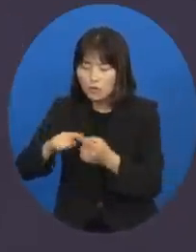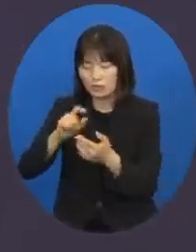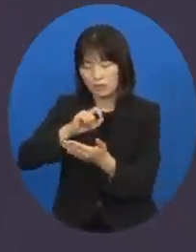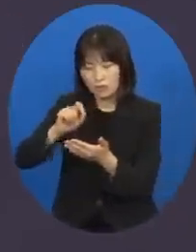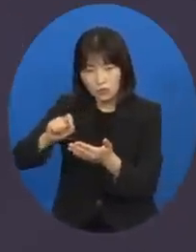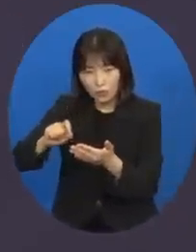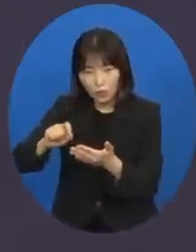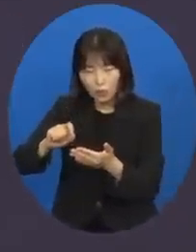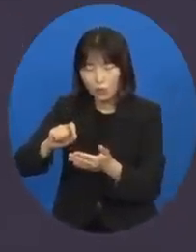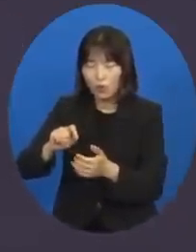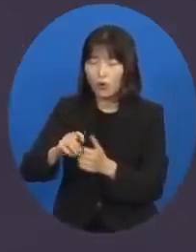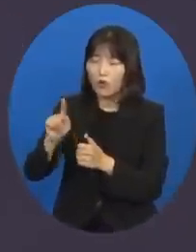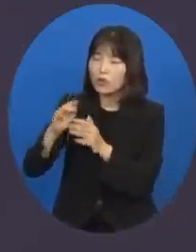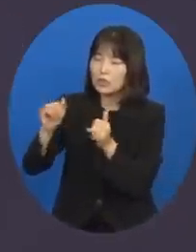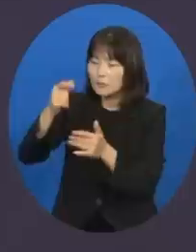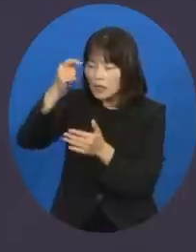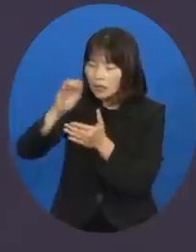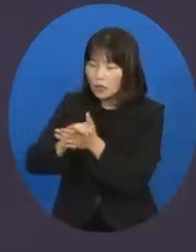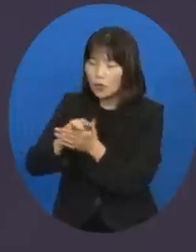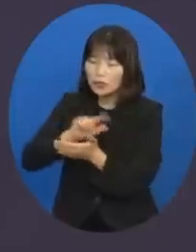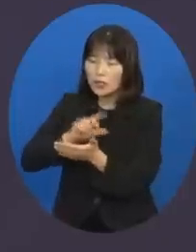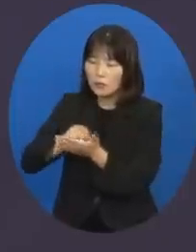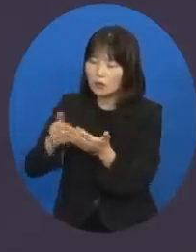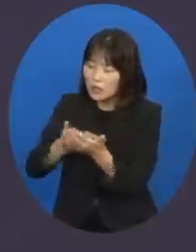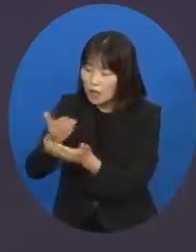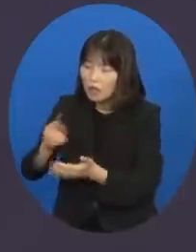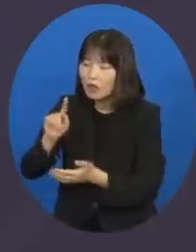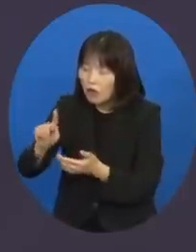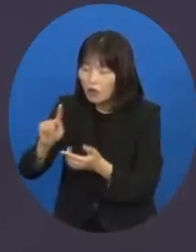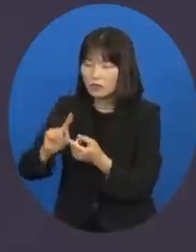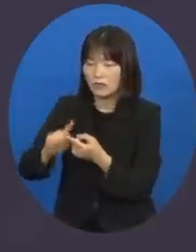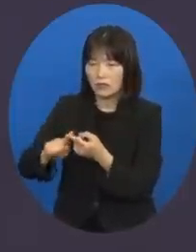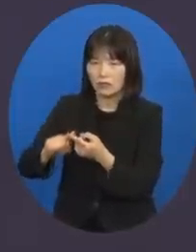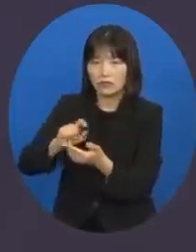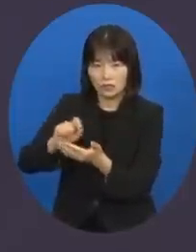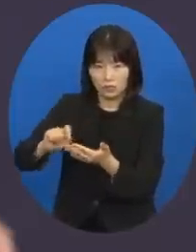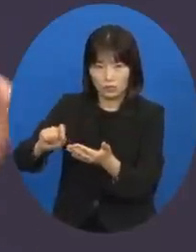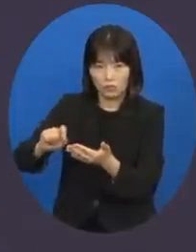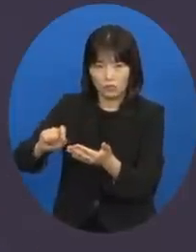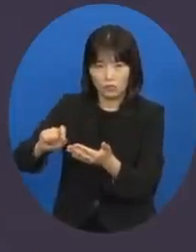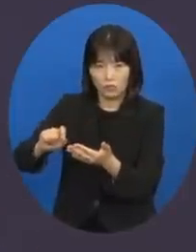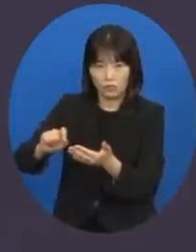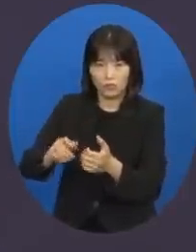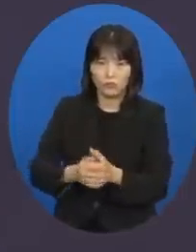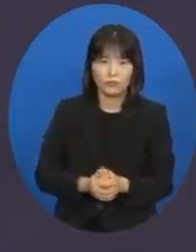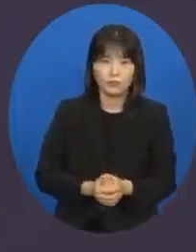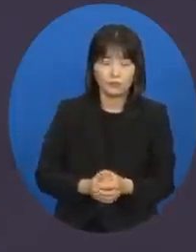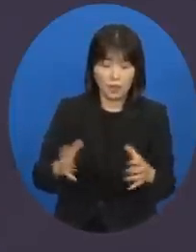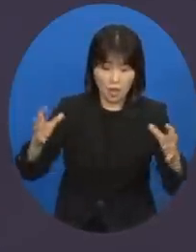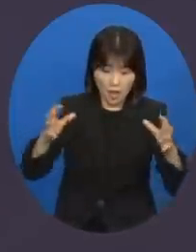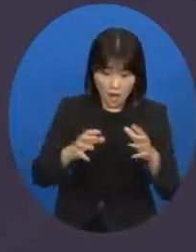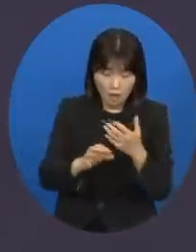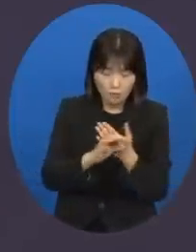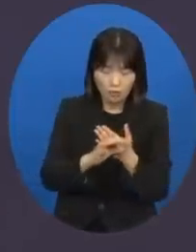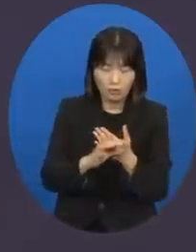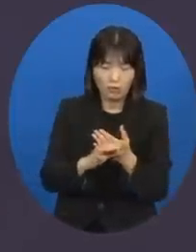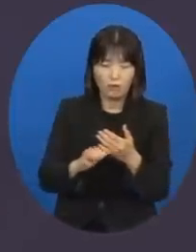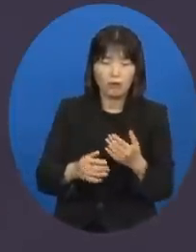제목을 나눴네를 쓰고, 어떤 사람은 갈 때 이야기를 쓰고, 어떤 사람은 돌아올 때 이야기를 쓰고, 다 종합해보면 다 맞는